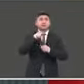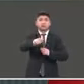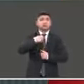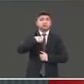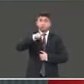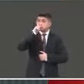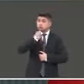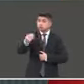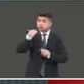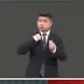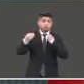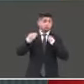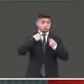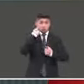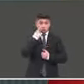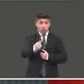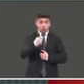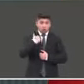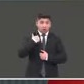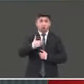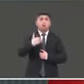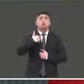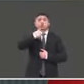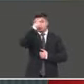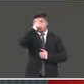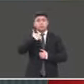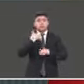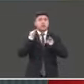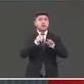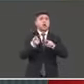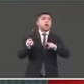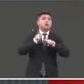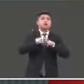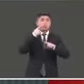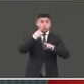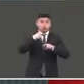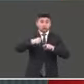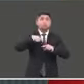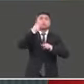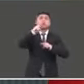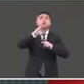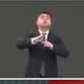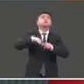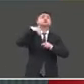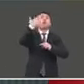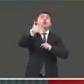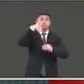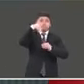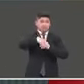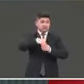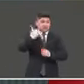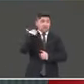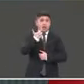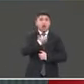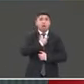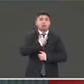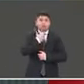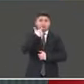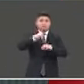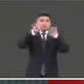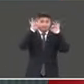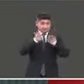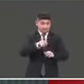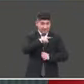taahhütler ve ulusal katkı Bey anımız çerçevesinde Önümüzdeki ay Meclis'in yeni Yasama yılının